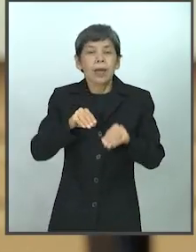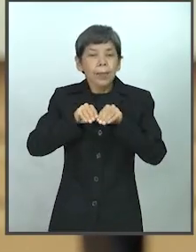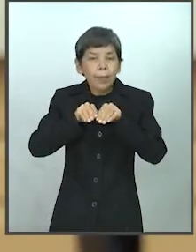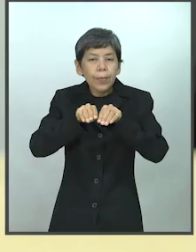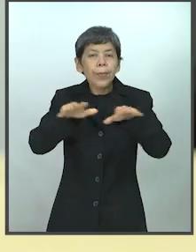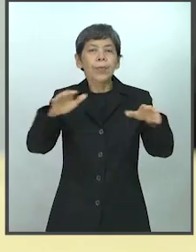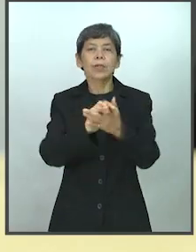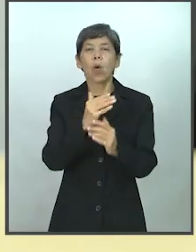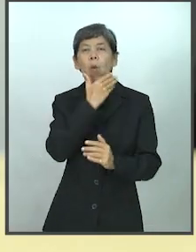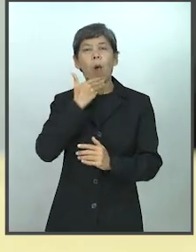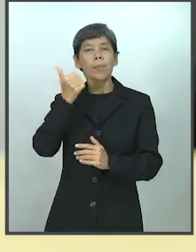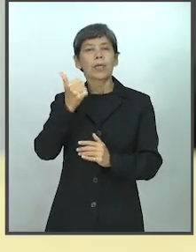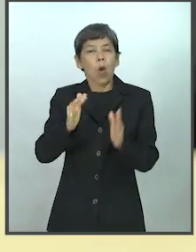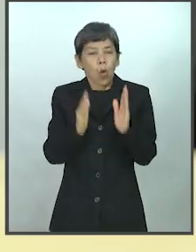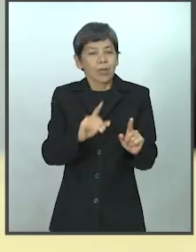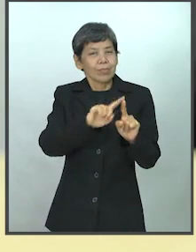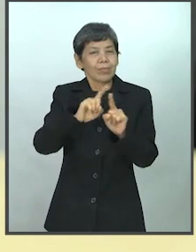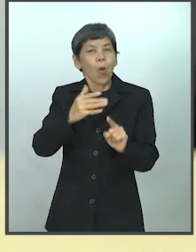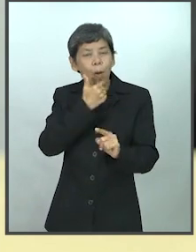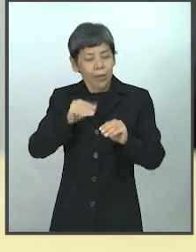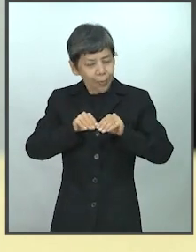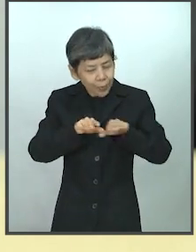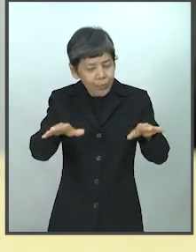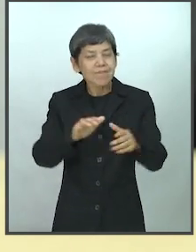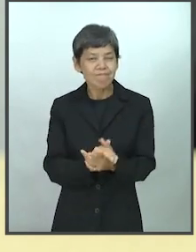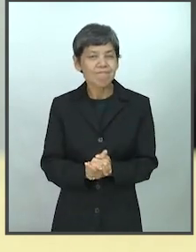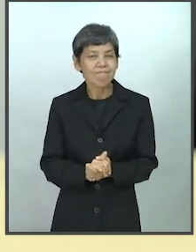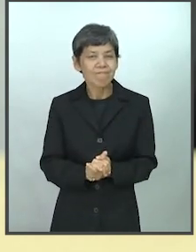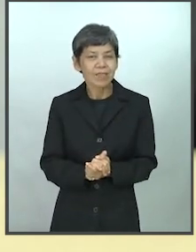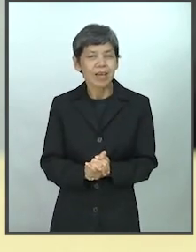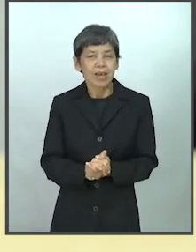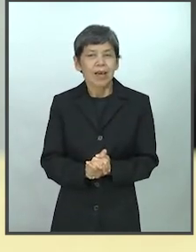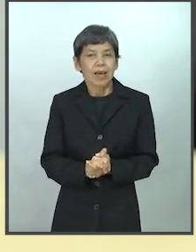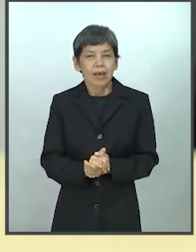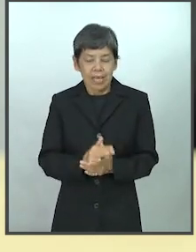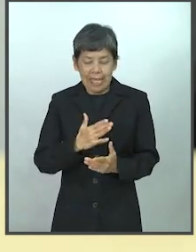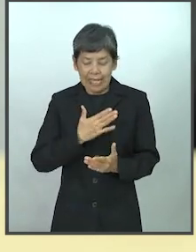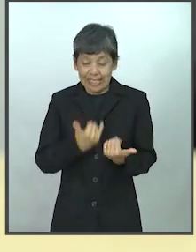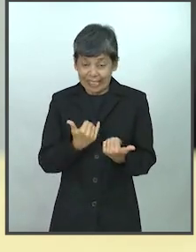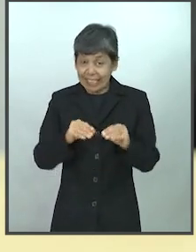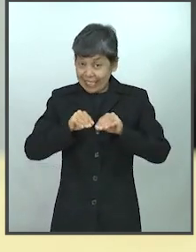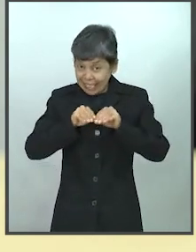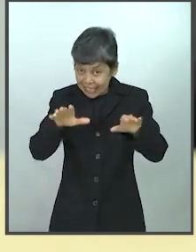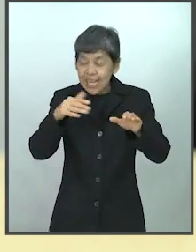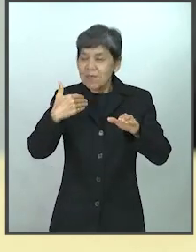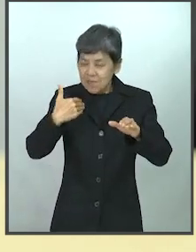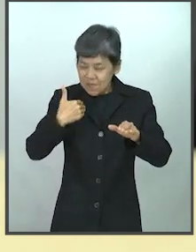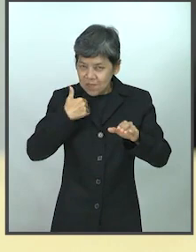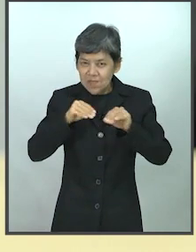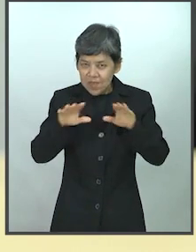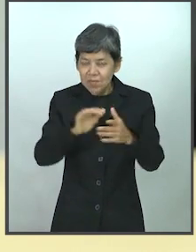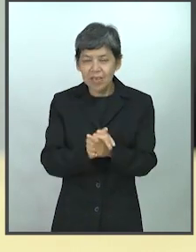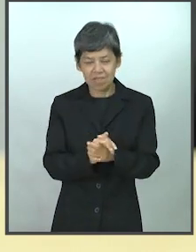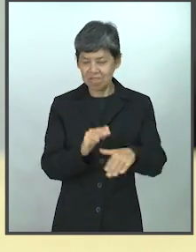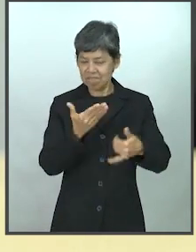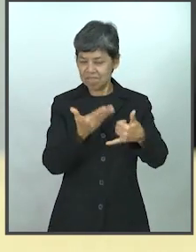แพร่ความดีของบุคคลต่างๆเหล่านั้นนะครับแล้วก็ในเวลาเดียวกันก็เผยแพร่ถึงนะ